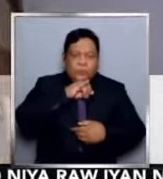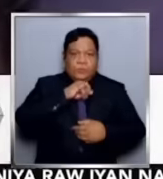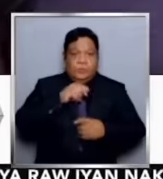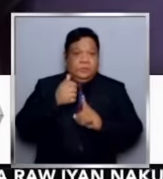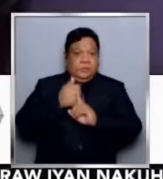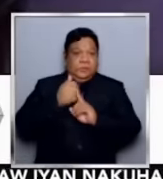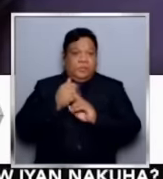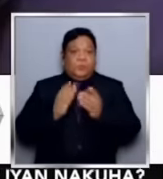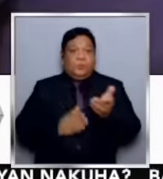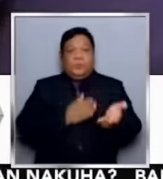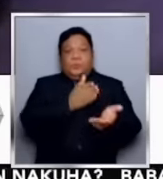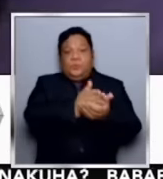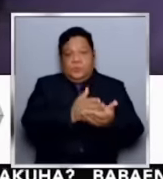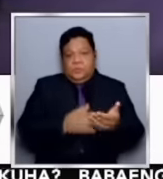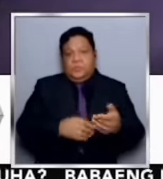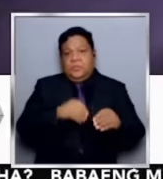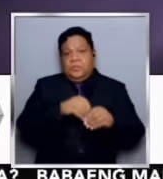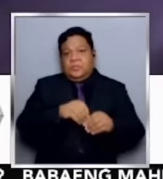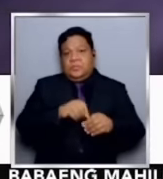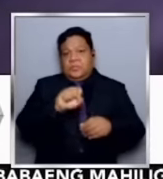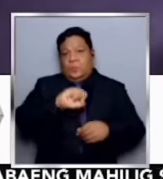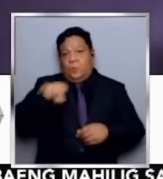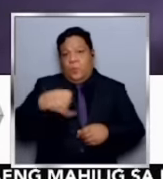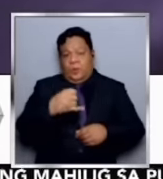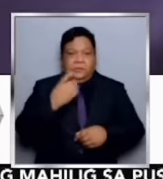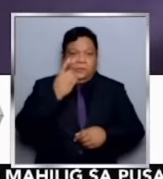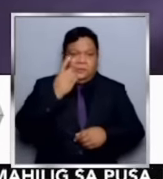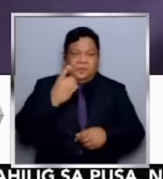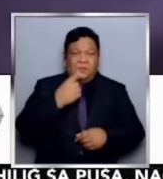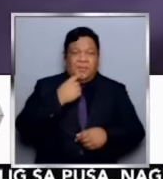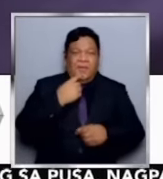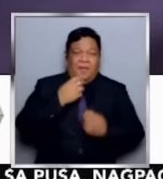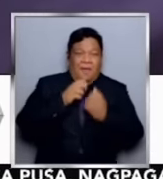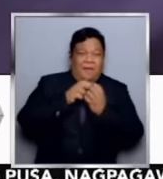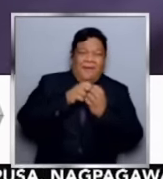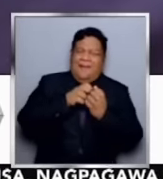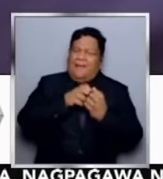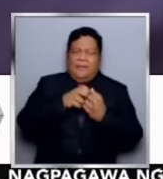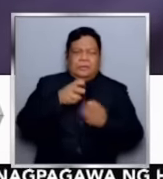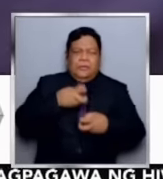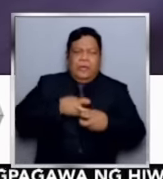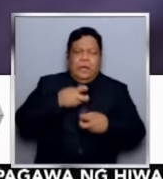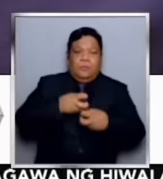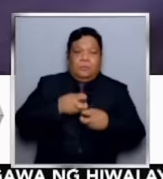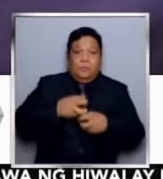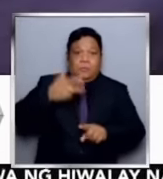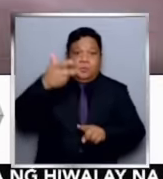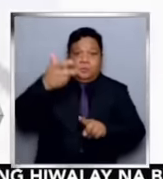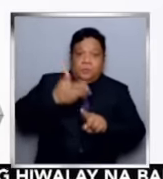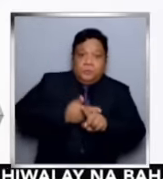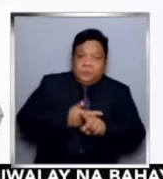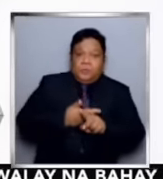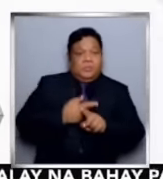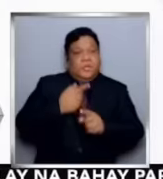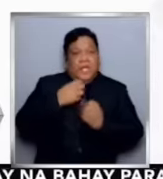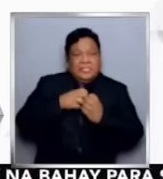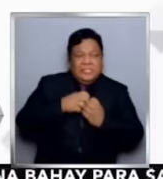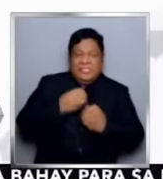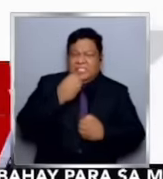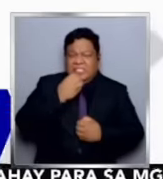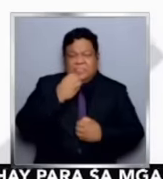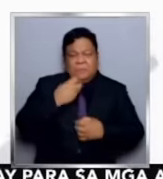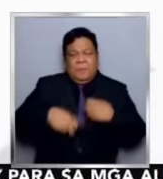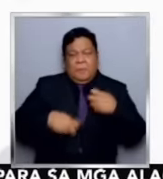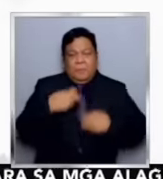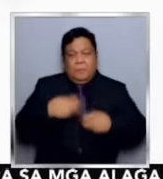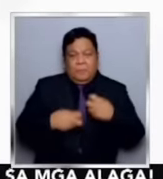Juan. Halos hindi na raw niya noon maibuka ang kanyang bibig at tatlong buwang nang hindi maayos ang pagkain. Parang meron siyang bukol